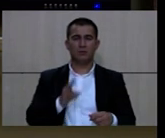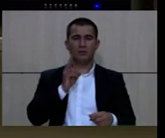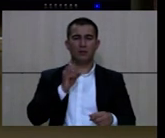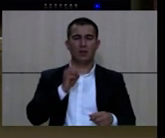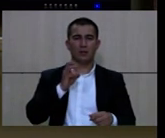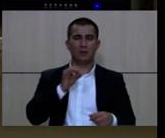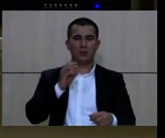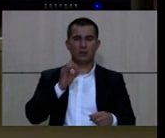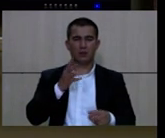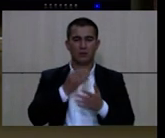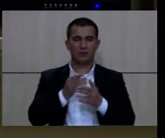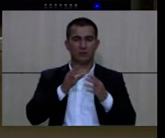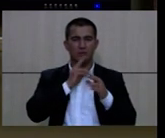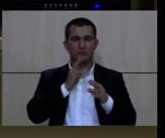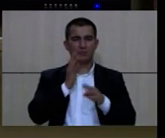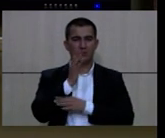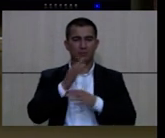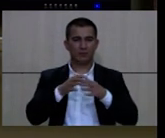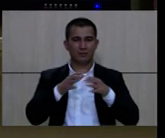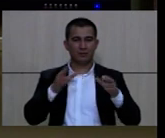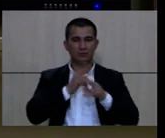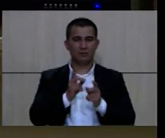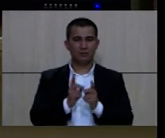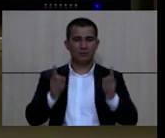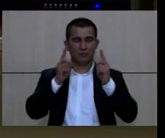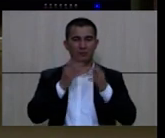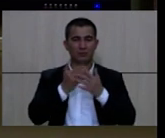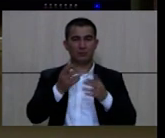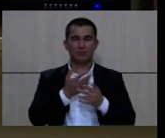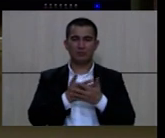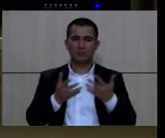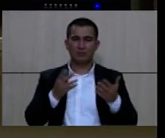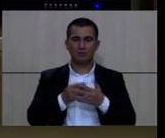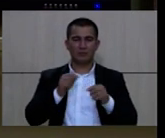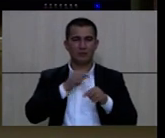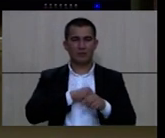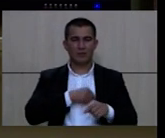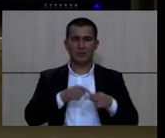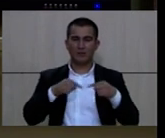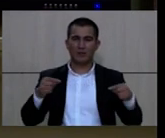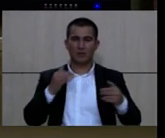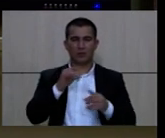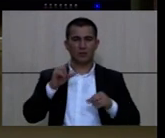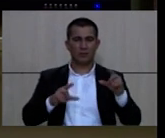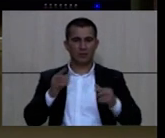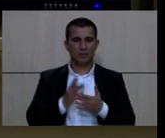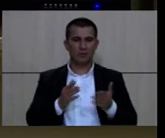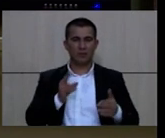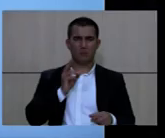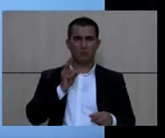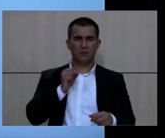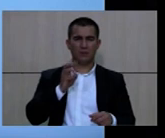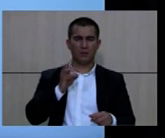Kamertonning tebranish davrida eng katta chetlashishiga tebranishlar amplitudasi deb ataladi.